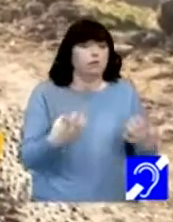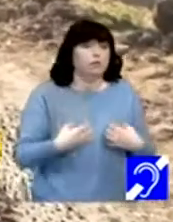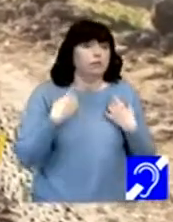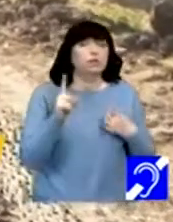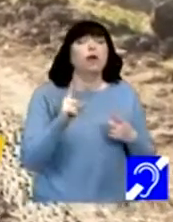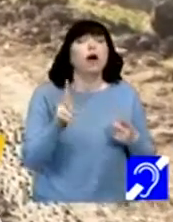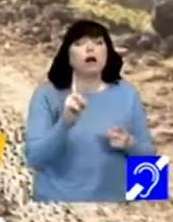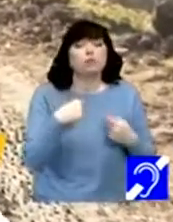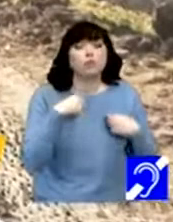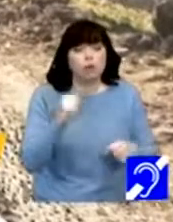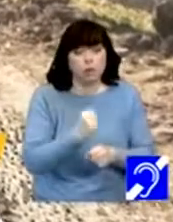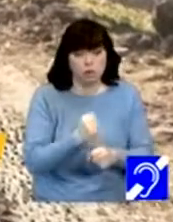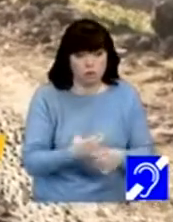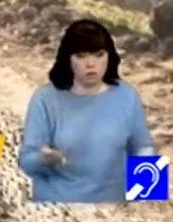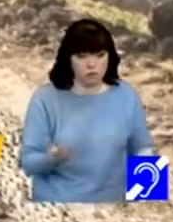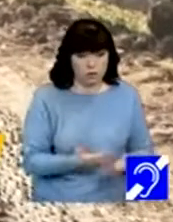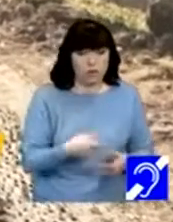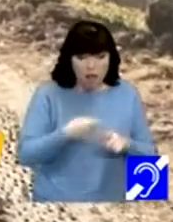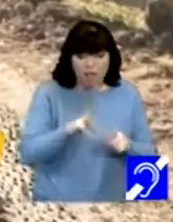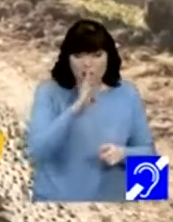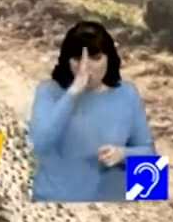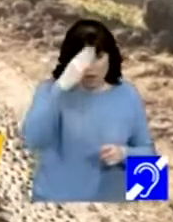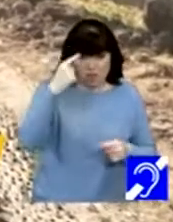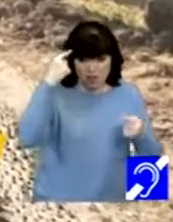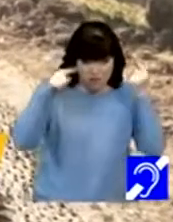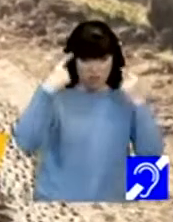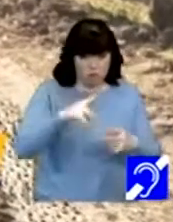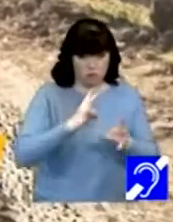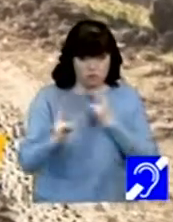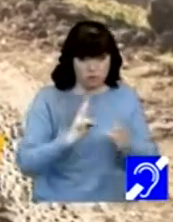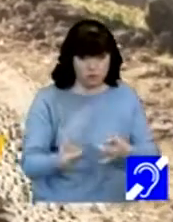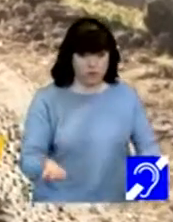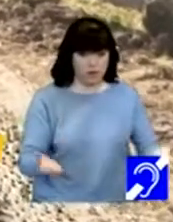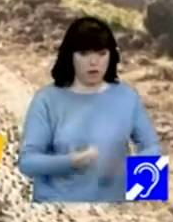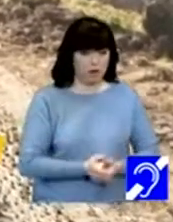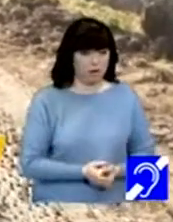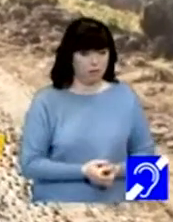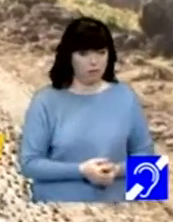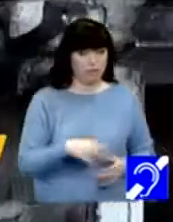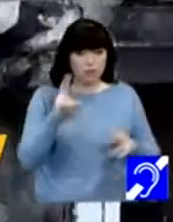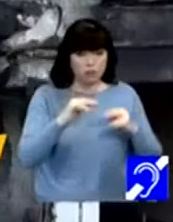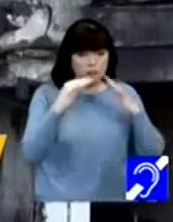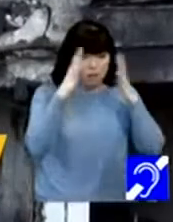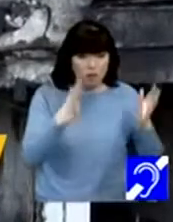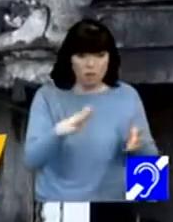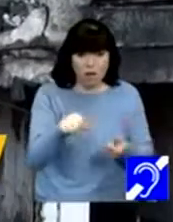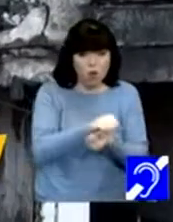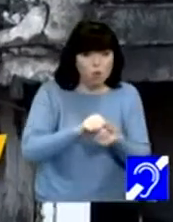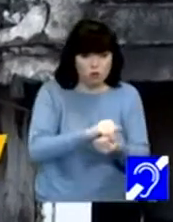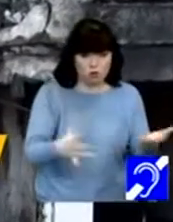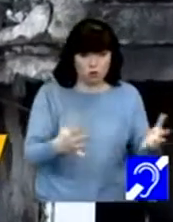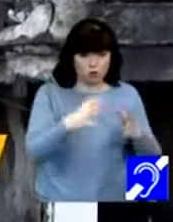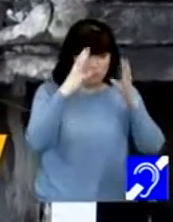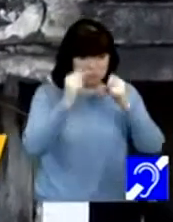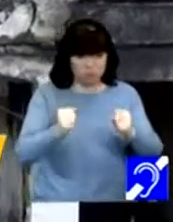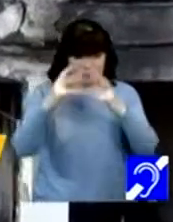noi face? Făcut dușmanii. Ia ca șeni. Și-au făcut râschit, râs, au făcut în stroi și